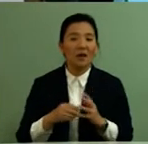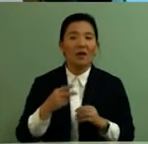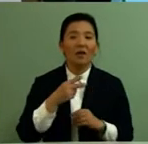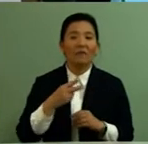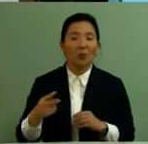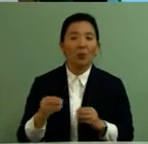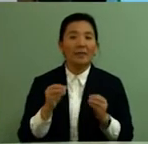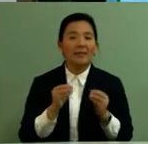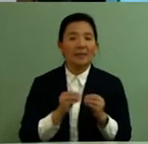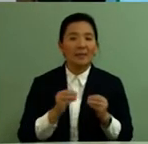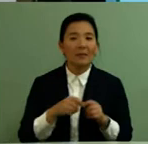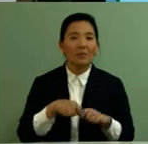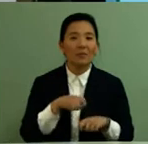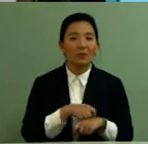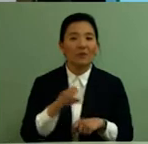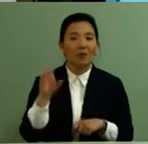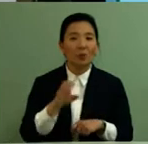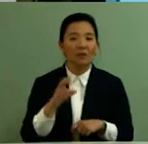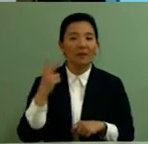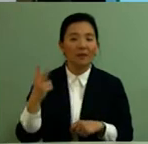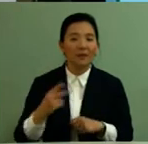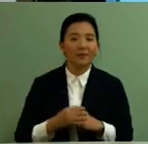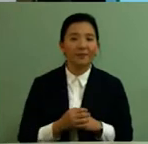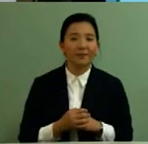равно 10 метров в секунду квадрат.